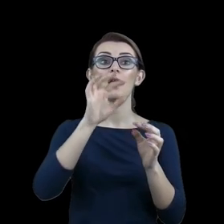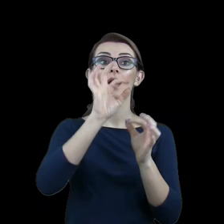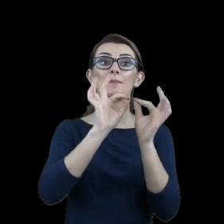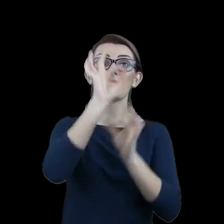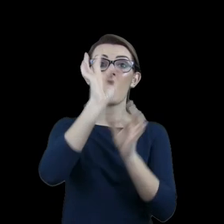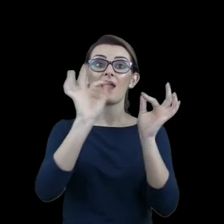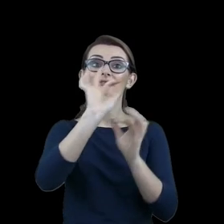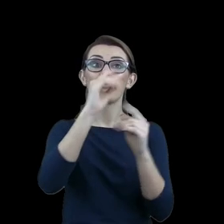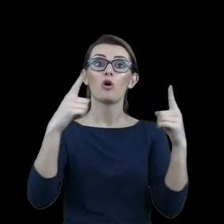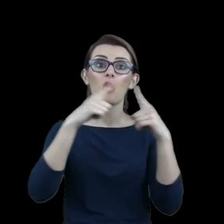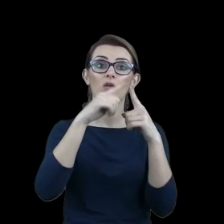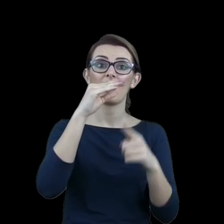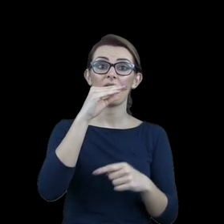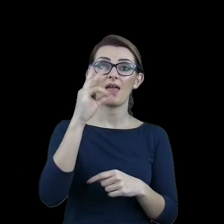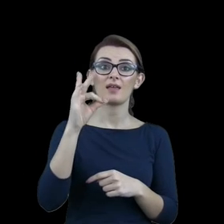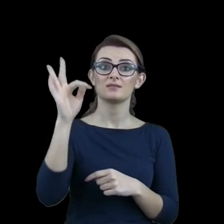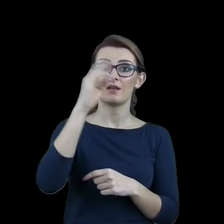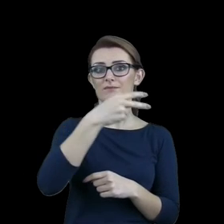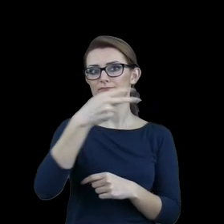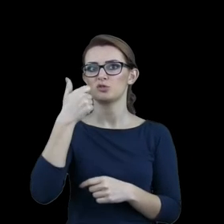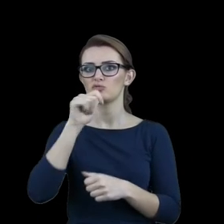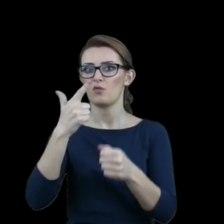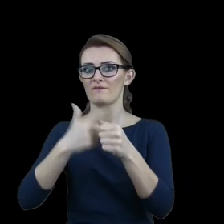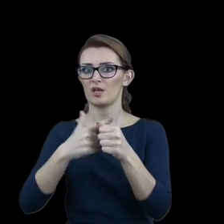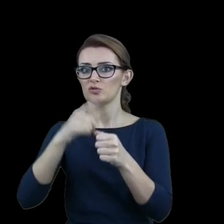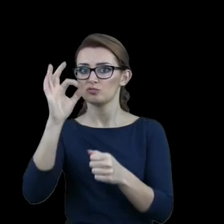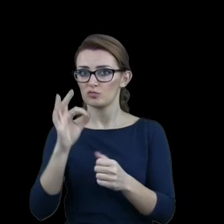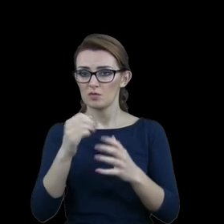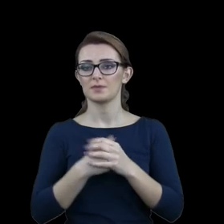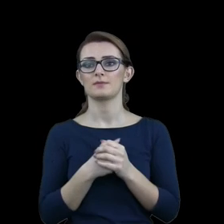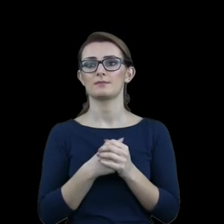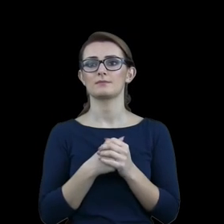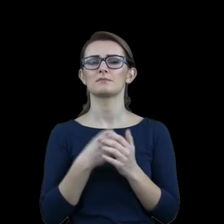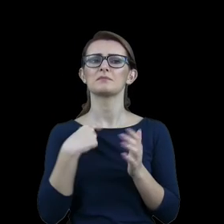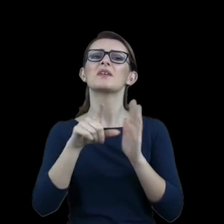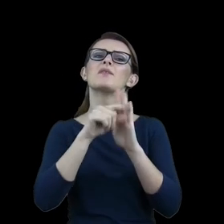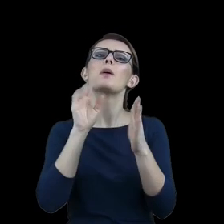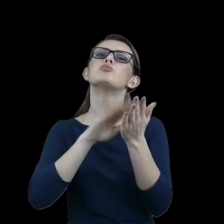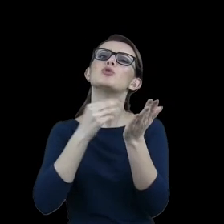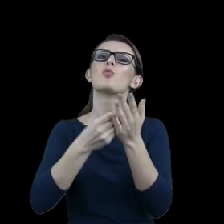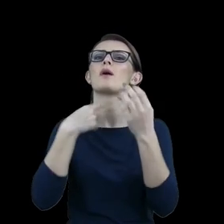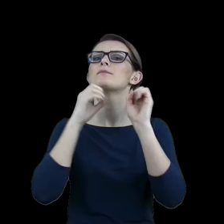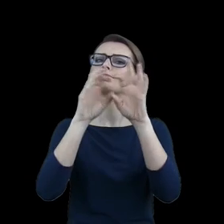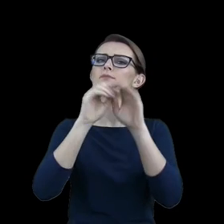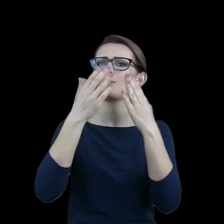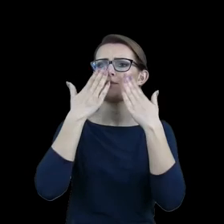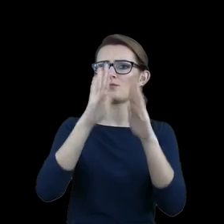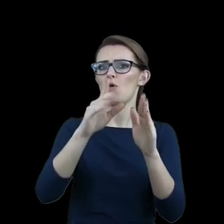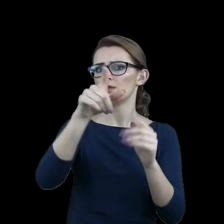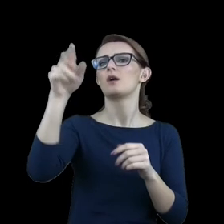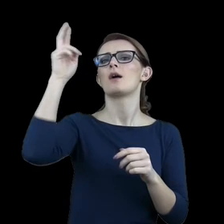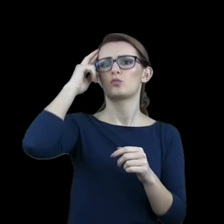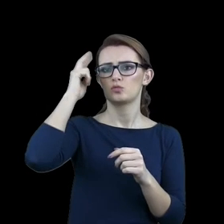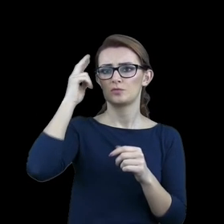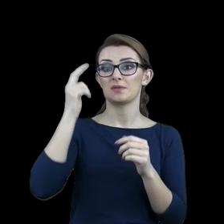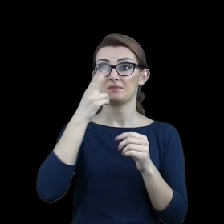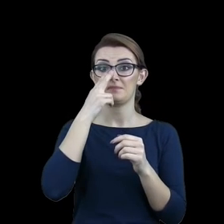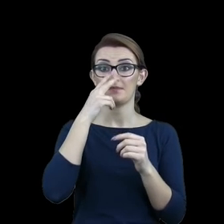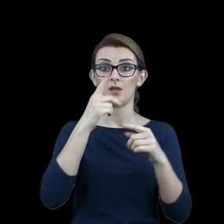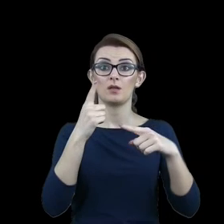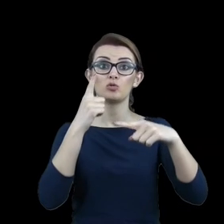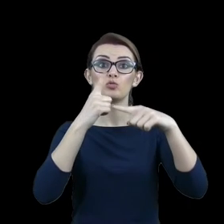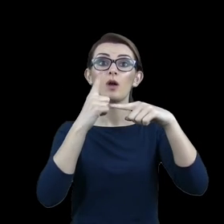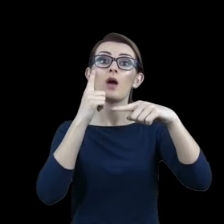tego kąta E, S, F jest równa 120 stopni. Tak